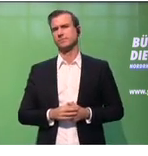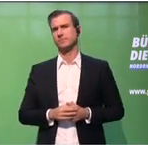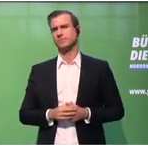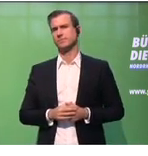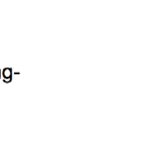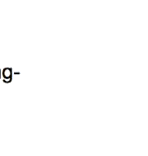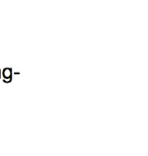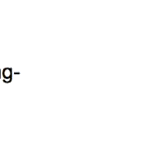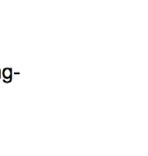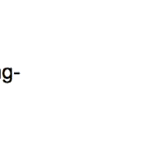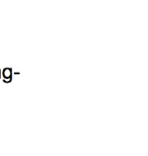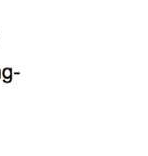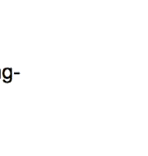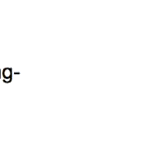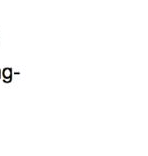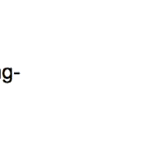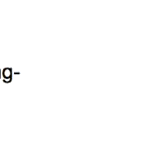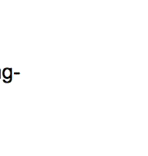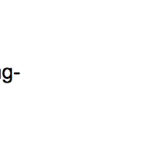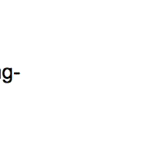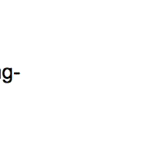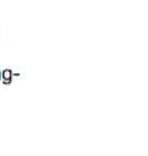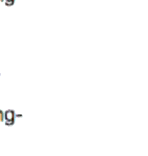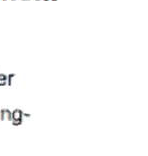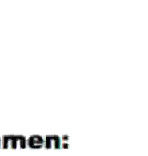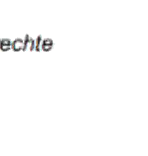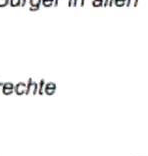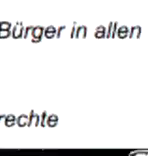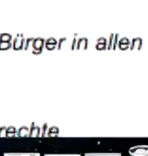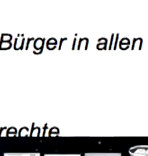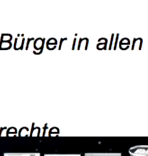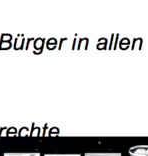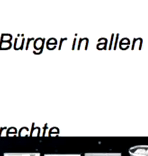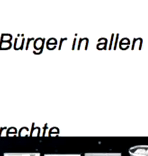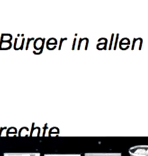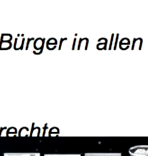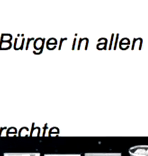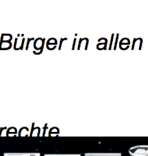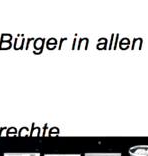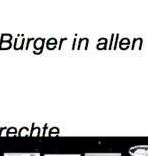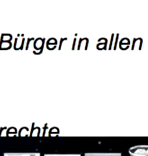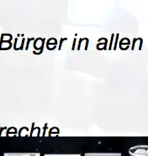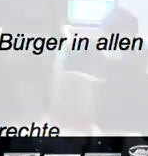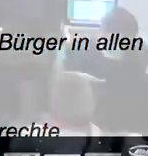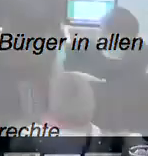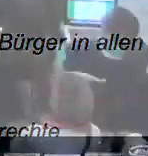Und für den zweiten Teil des Änderungsantrags wurde eine komplette Übernahme